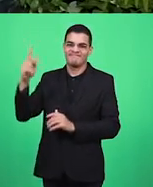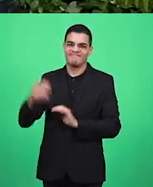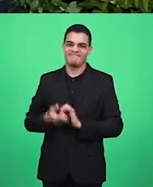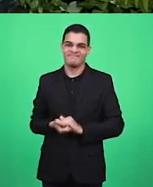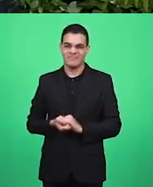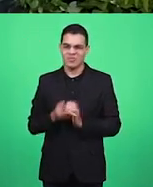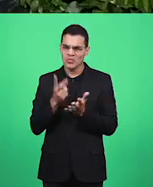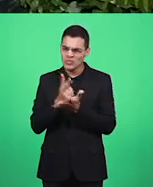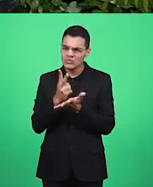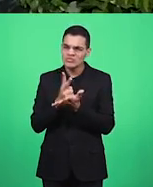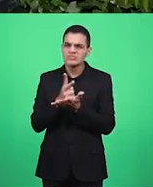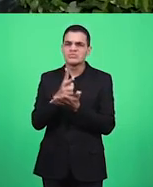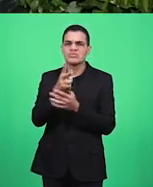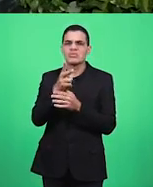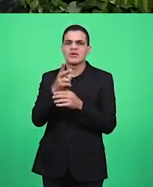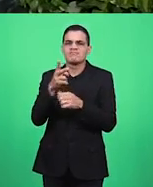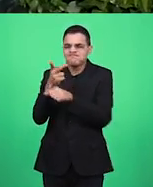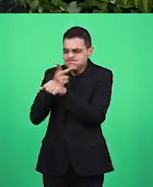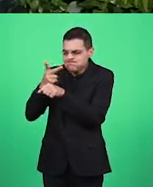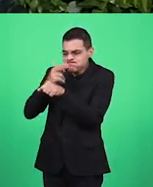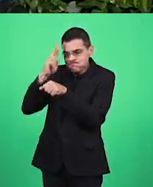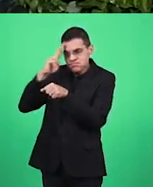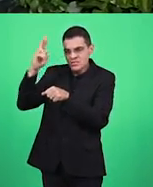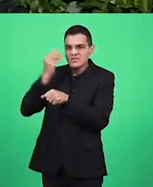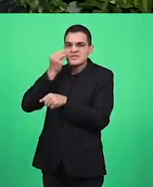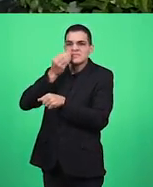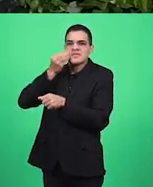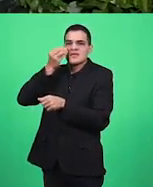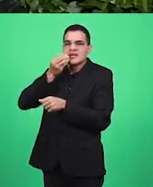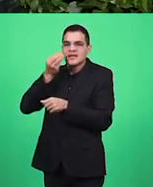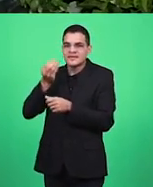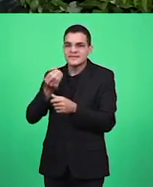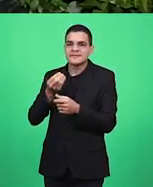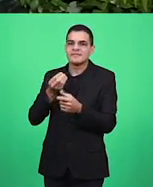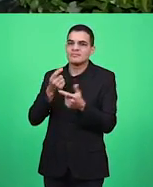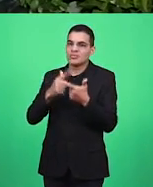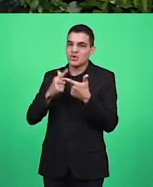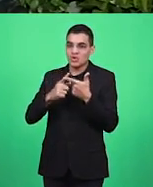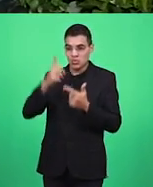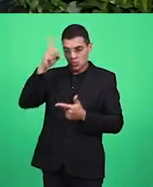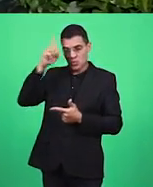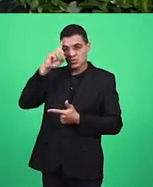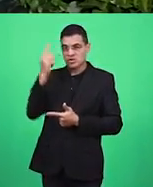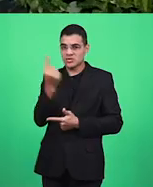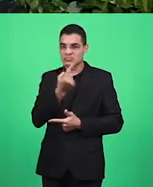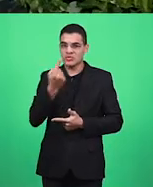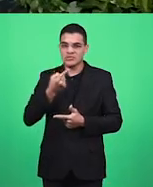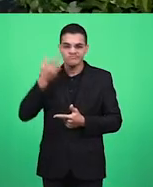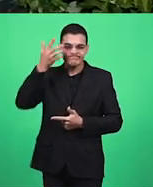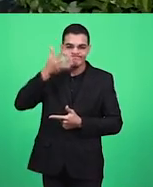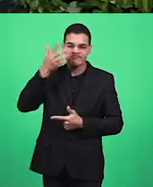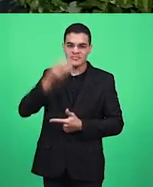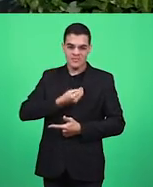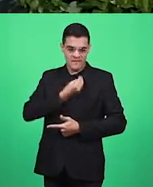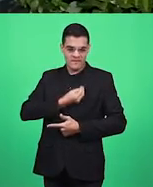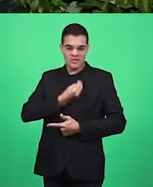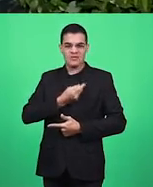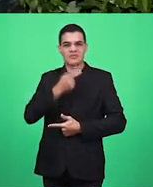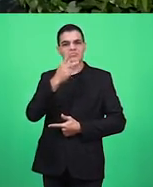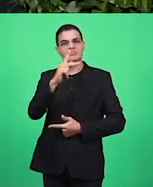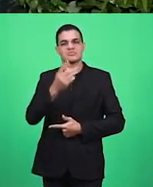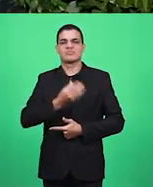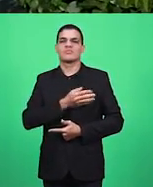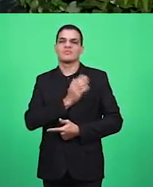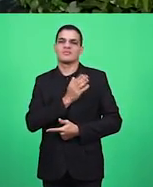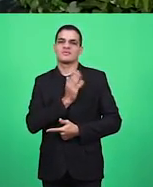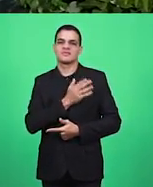имени. Продолжая искать Господа, мы будем продолжать каждый день доносить Слово для вашего сердца. Это